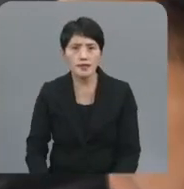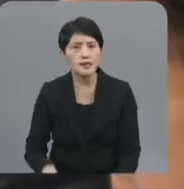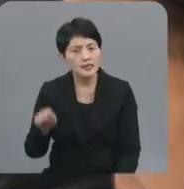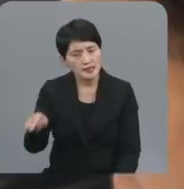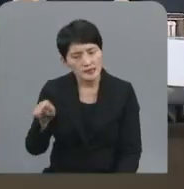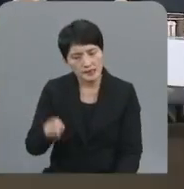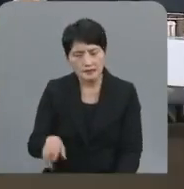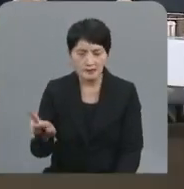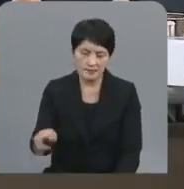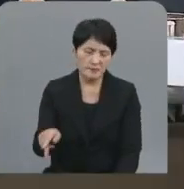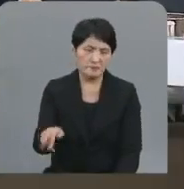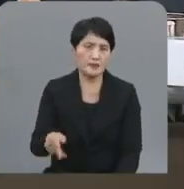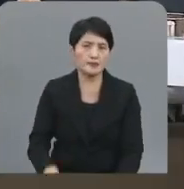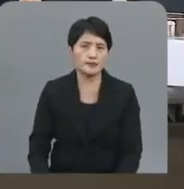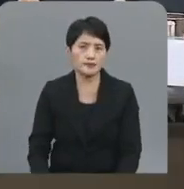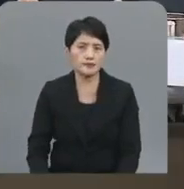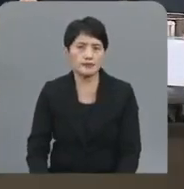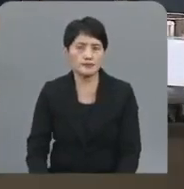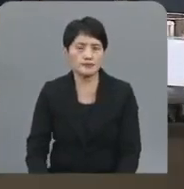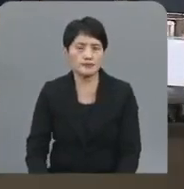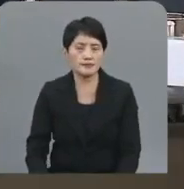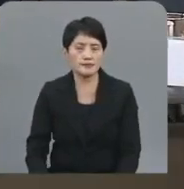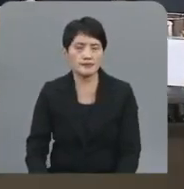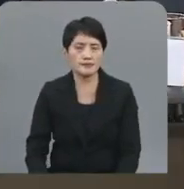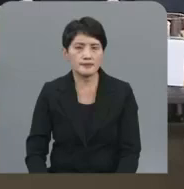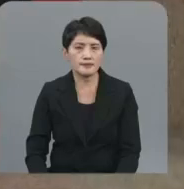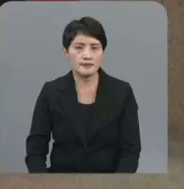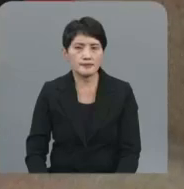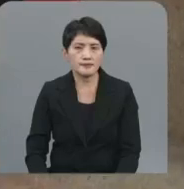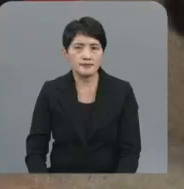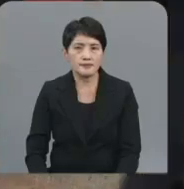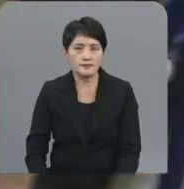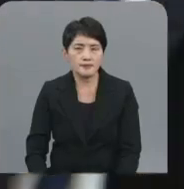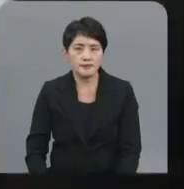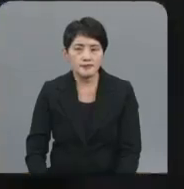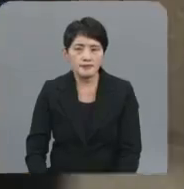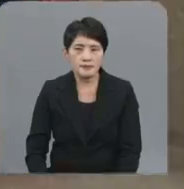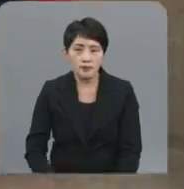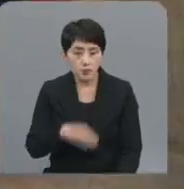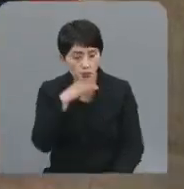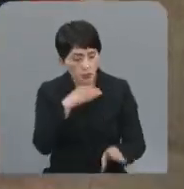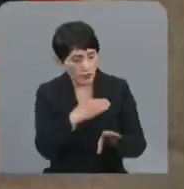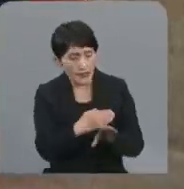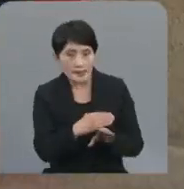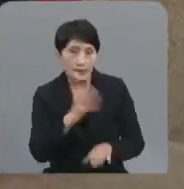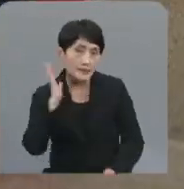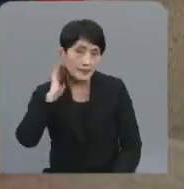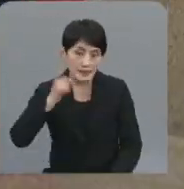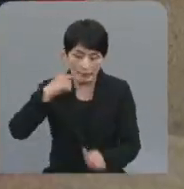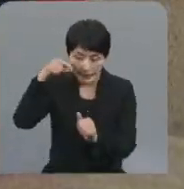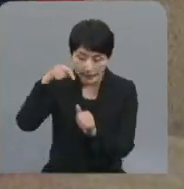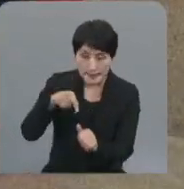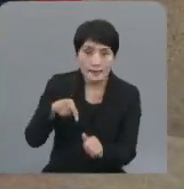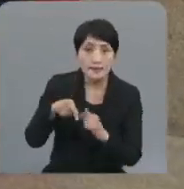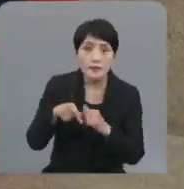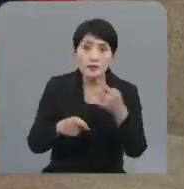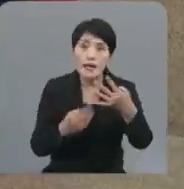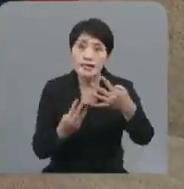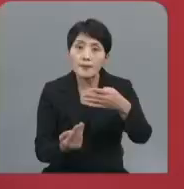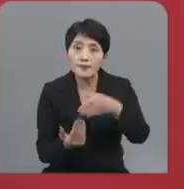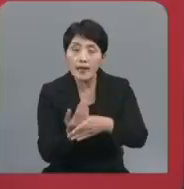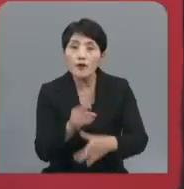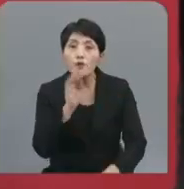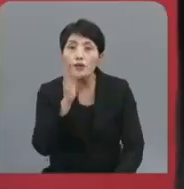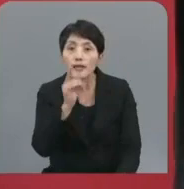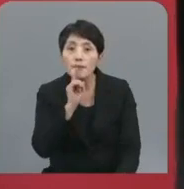năm xưa là do cố chủ tịch Kim Nhật Thành chỉ thị đã một lần nữa khẳng định không có ý định xin lỗi các tổ chức của ra Quyến các nạn nhân Ông